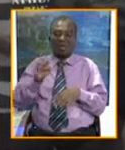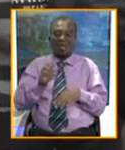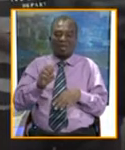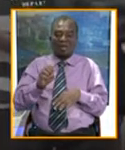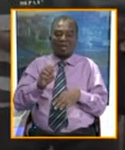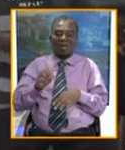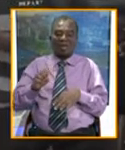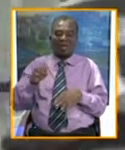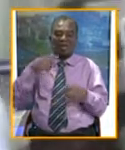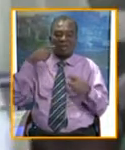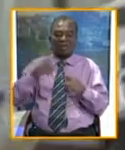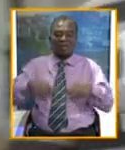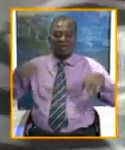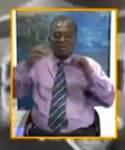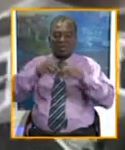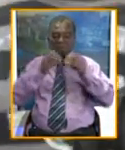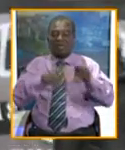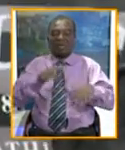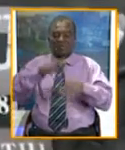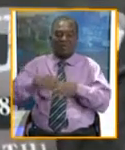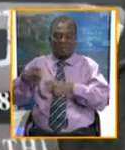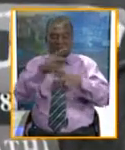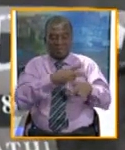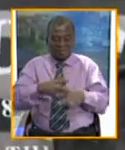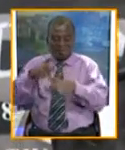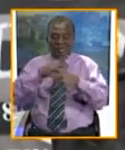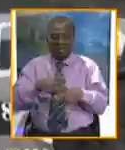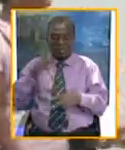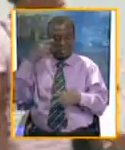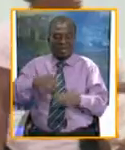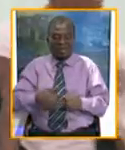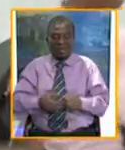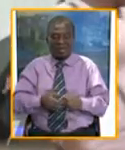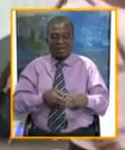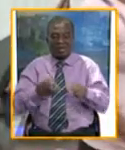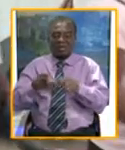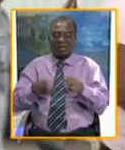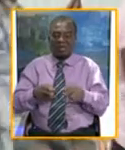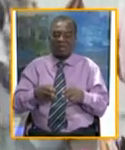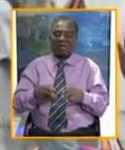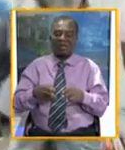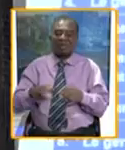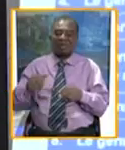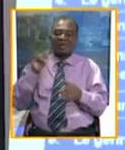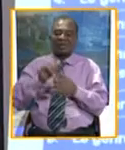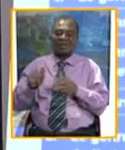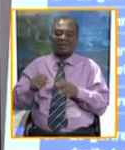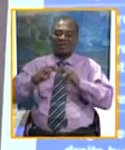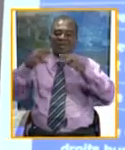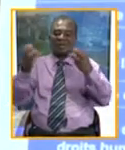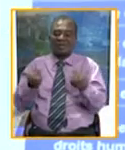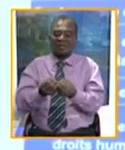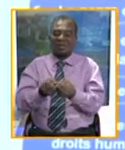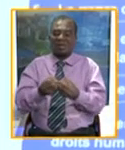la surveillance à base communautaire, spécifiquement sur le suivi des cas contacts, d'où la tenue d'ateliers à Abidjan